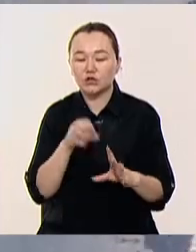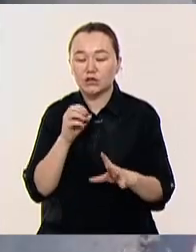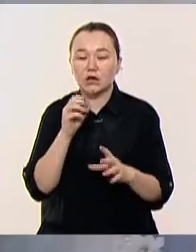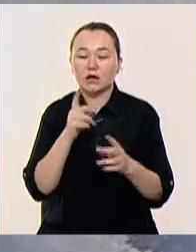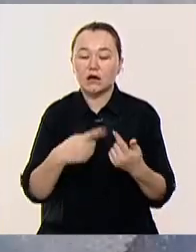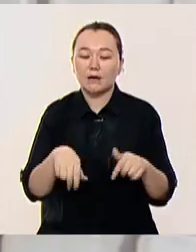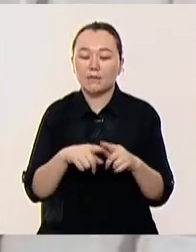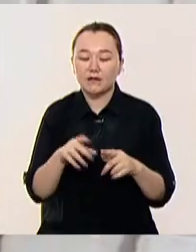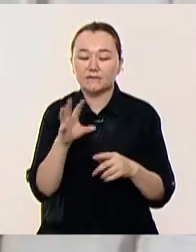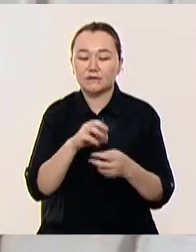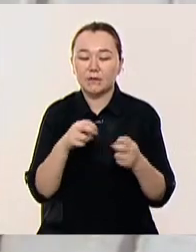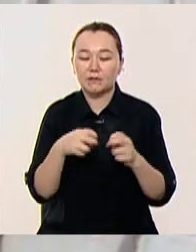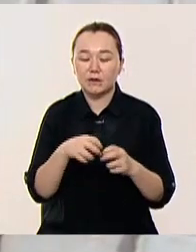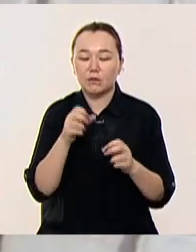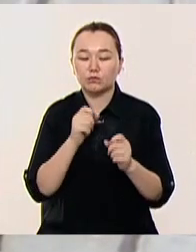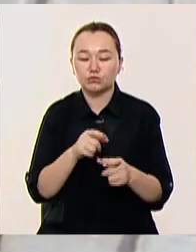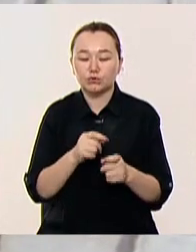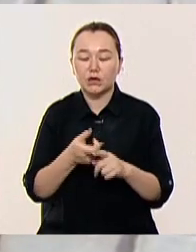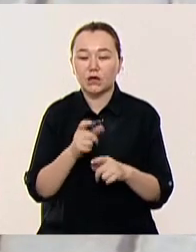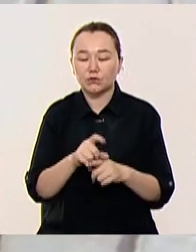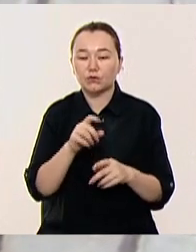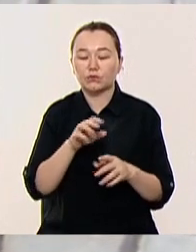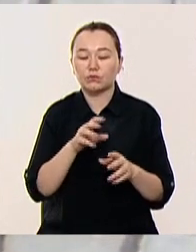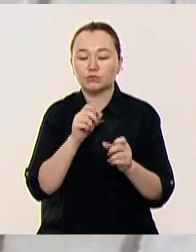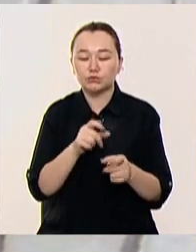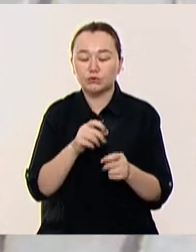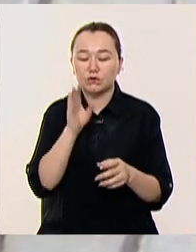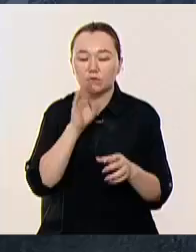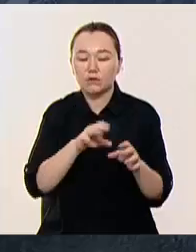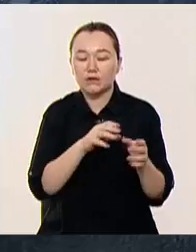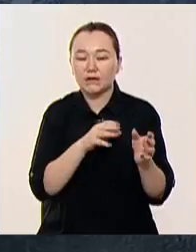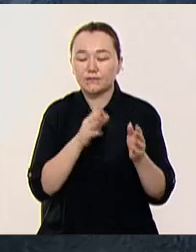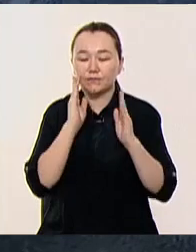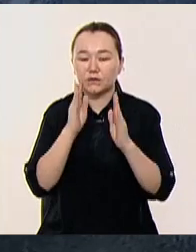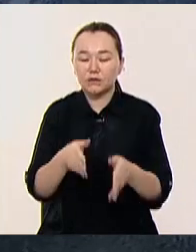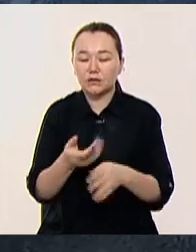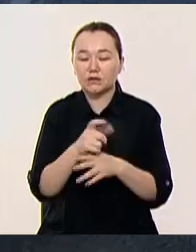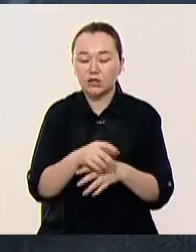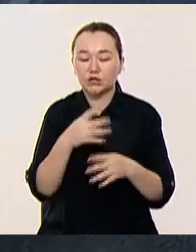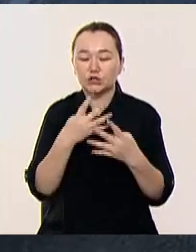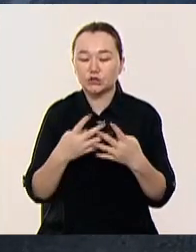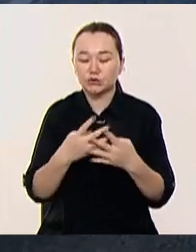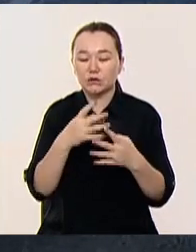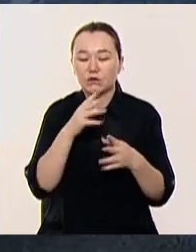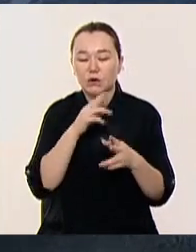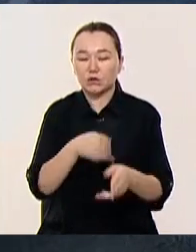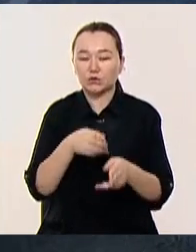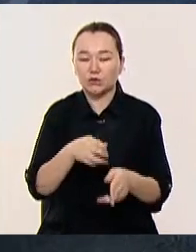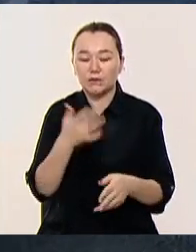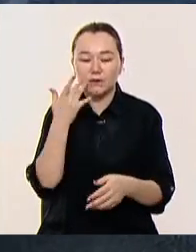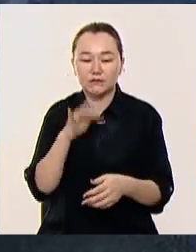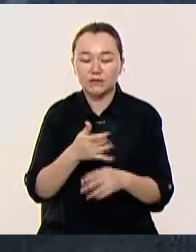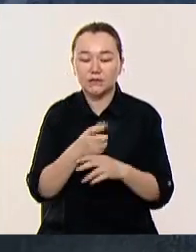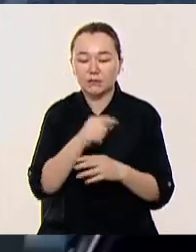подрядной компании, вся проблема в мусоре, из-за которого засорилась ливневая канализация. Решетки с нее постоянно крадут. Вот и попадают